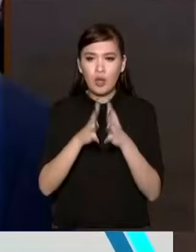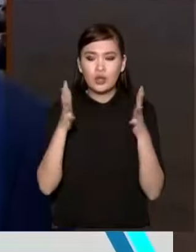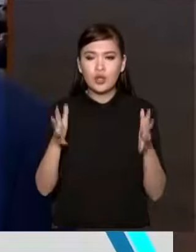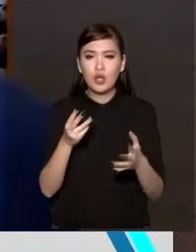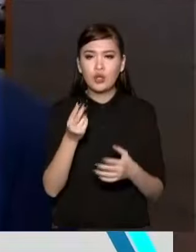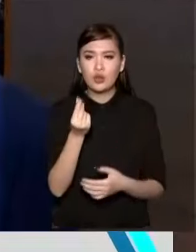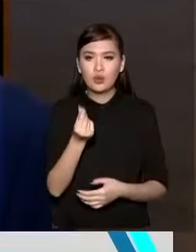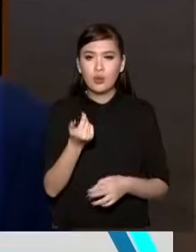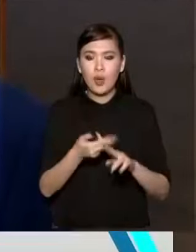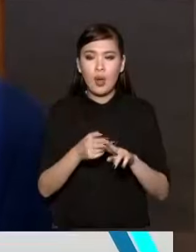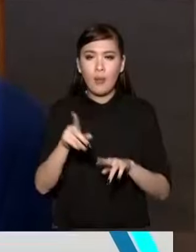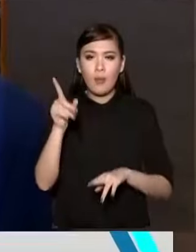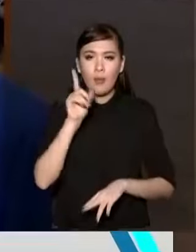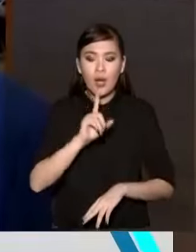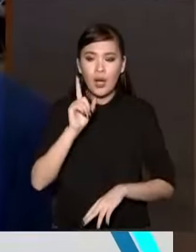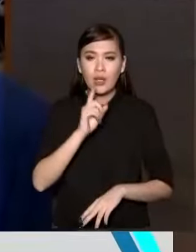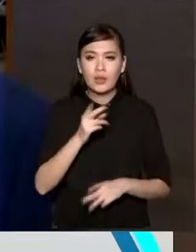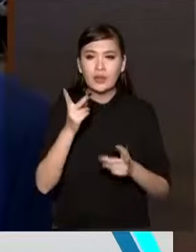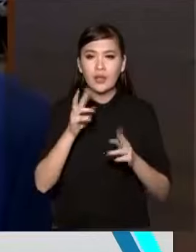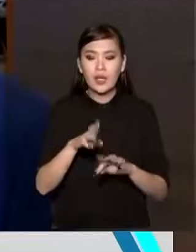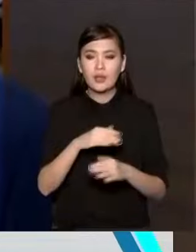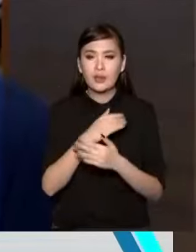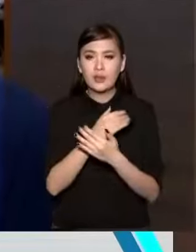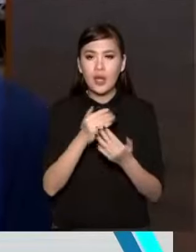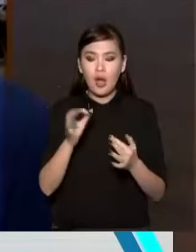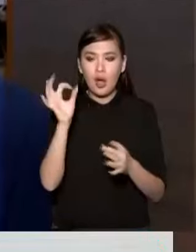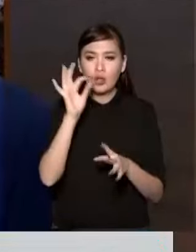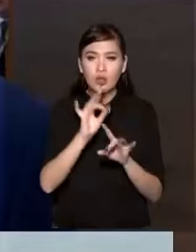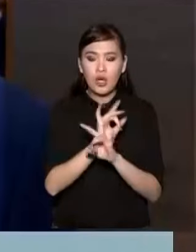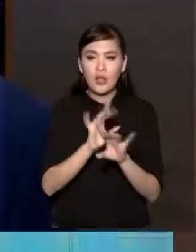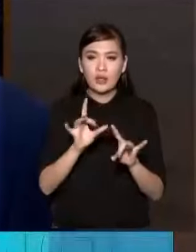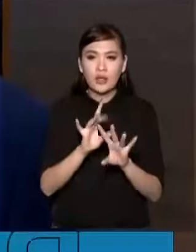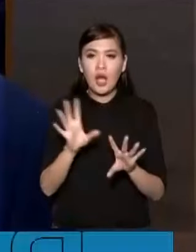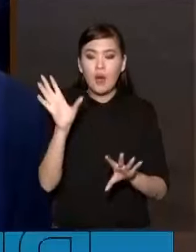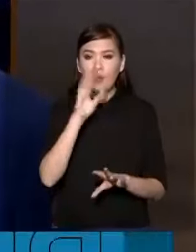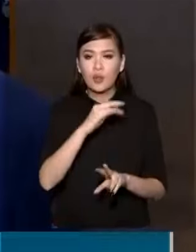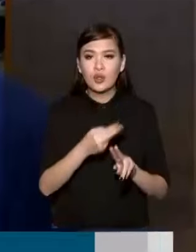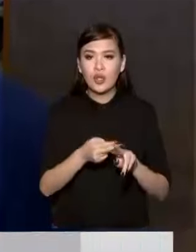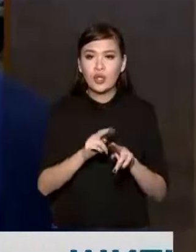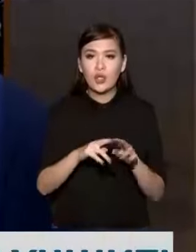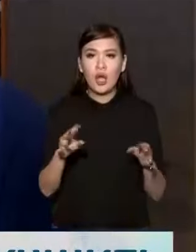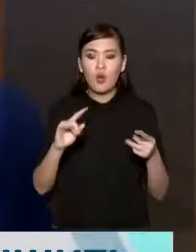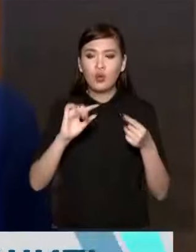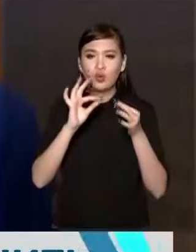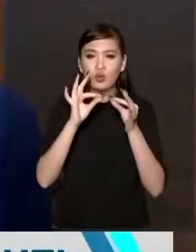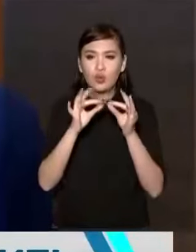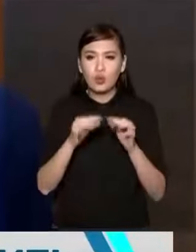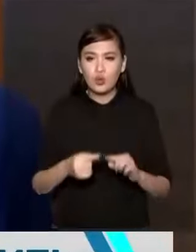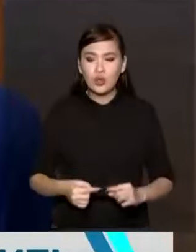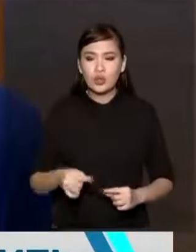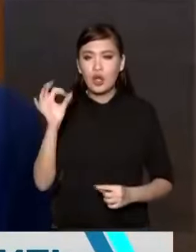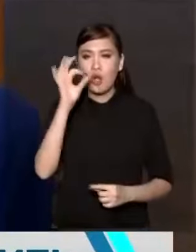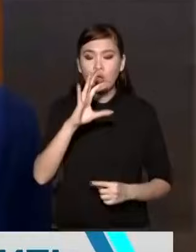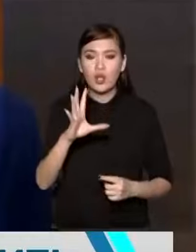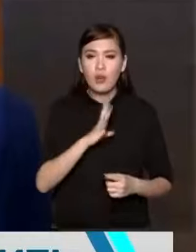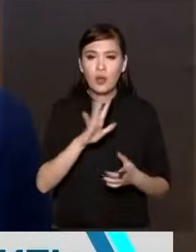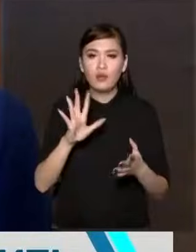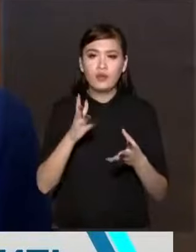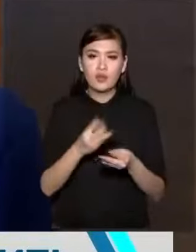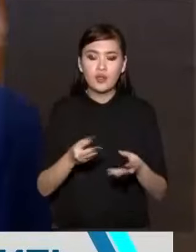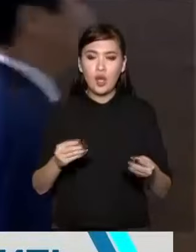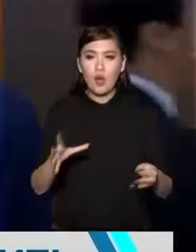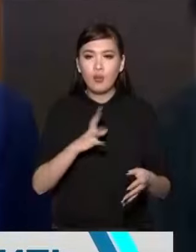Пока для тех задач, которые озвучили, достаточно, но при уточнении весной, я так думаю, бюджета,